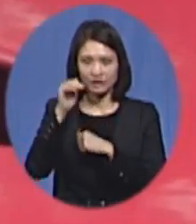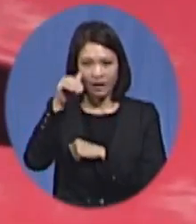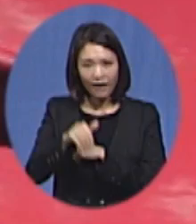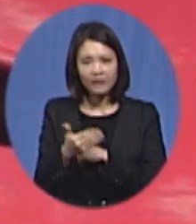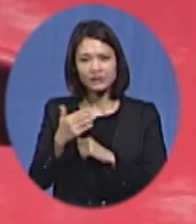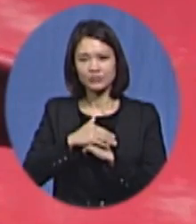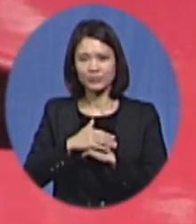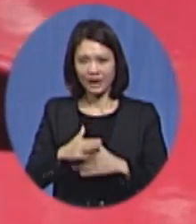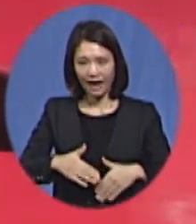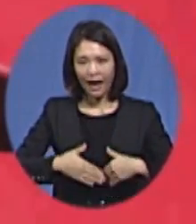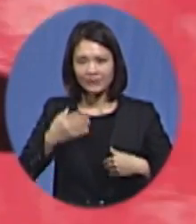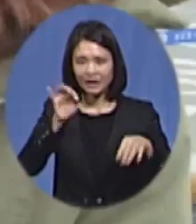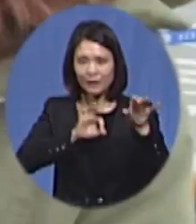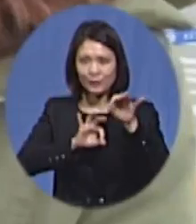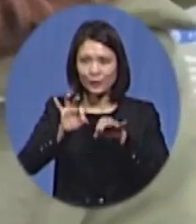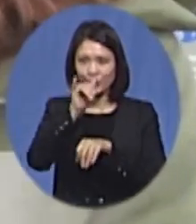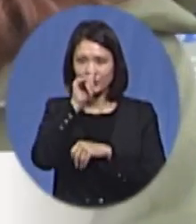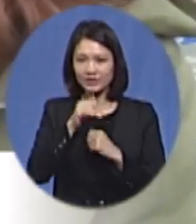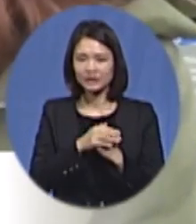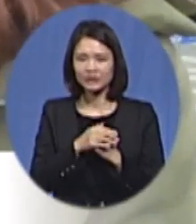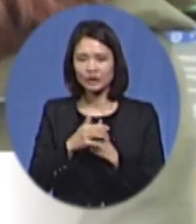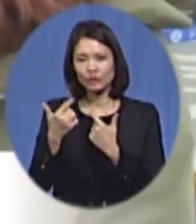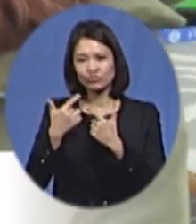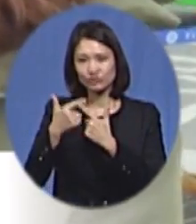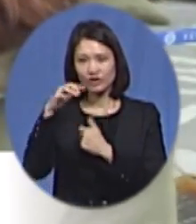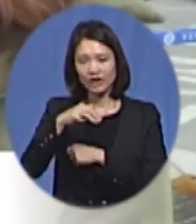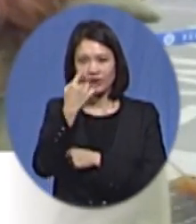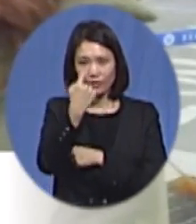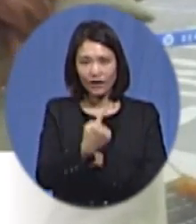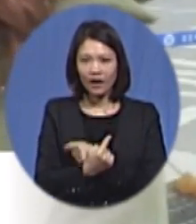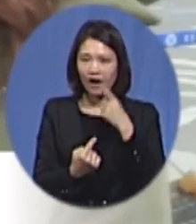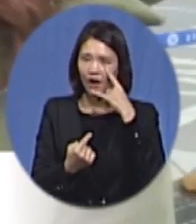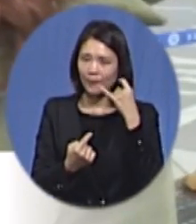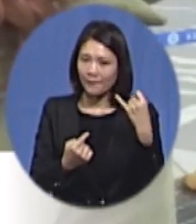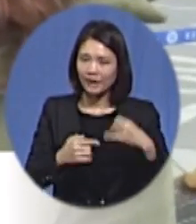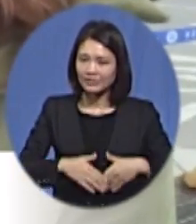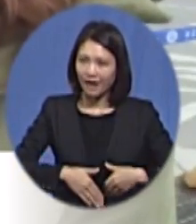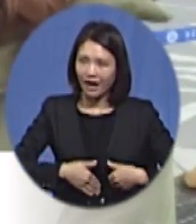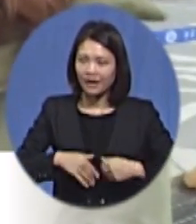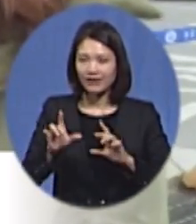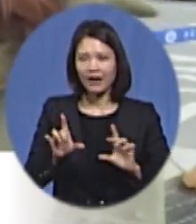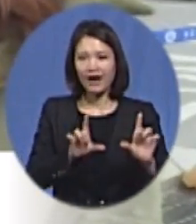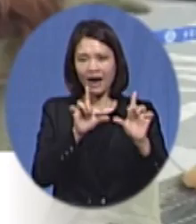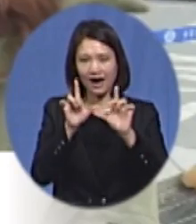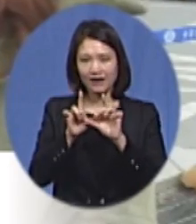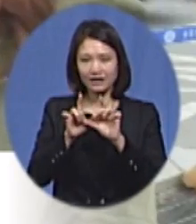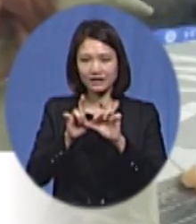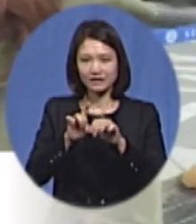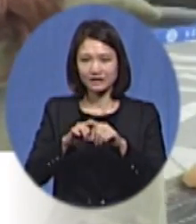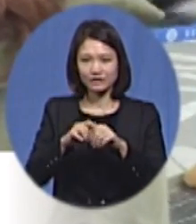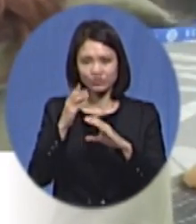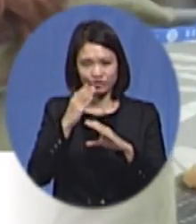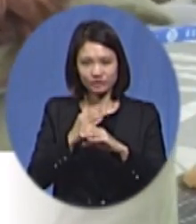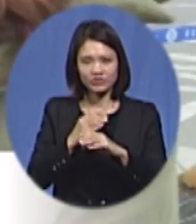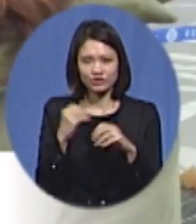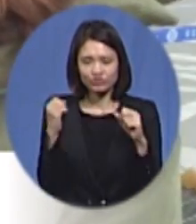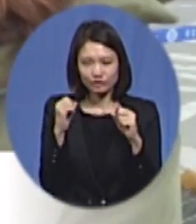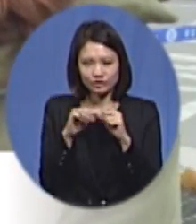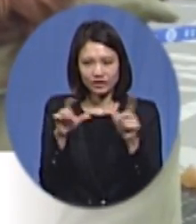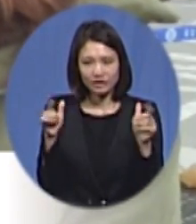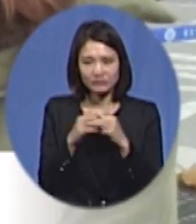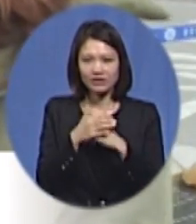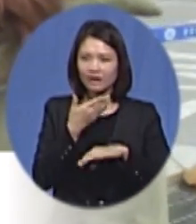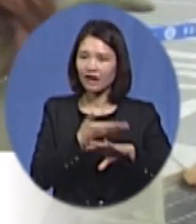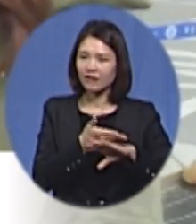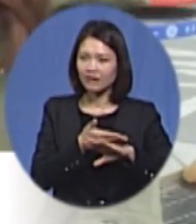이어집니다. 부산에서 오신 엄마랑 모처럼 따뜻한 시간 보내는데 추운 날씨에 저희와 달리 또